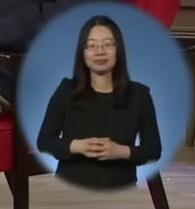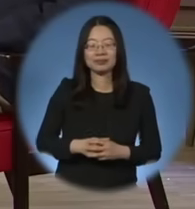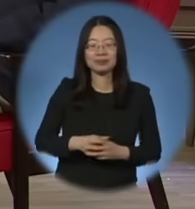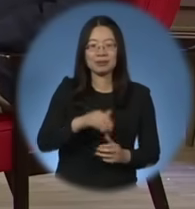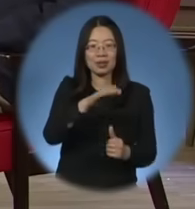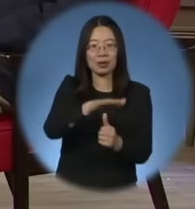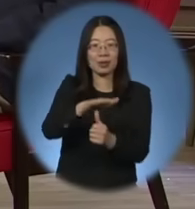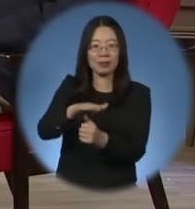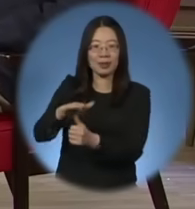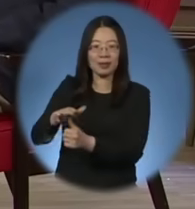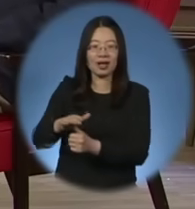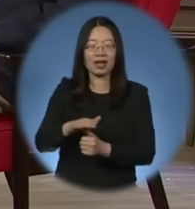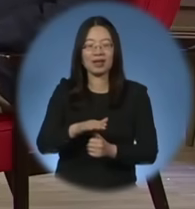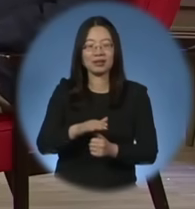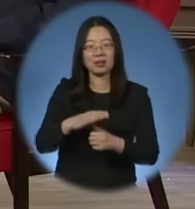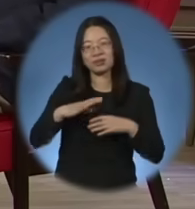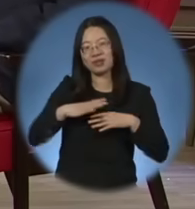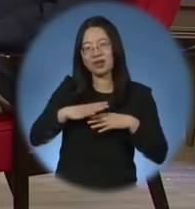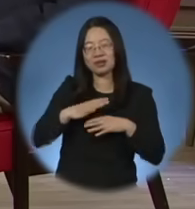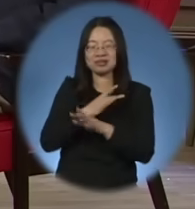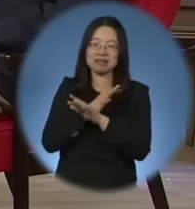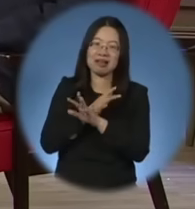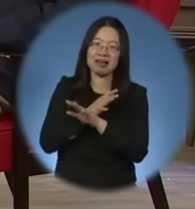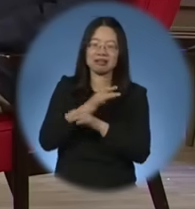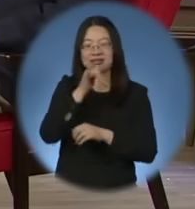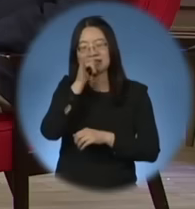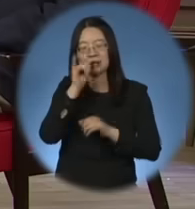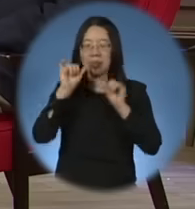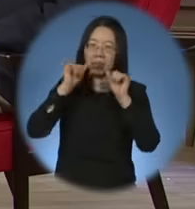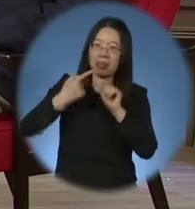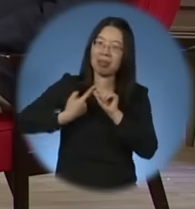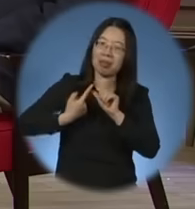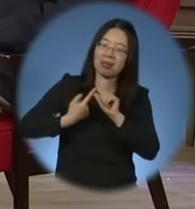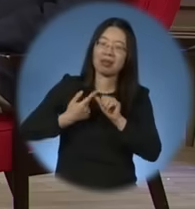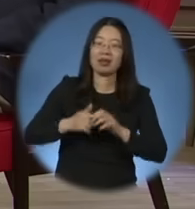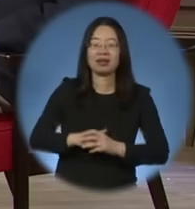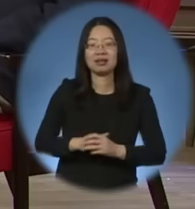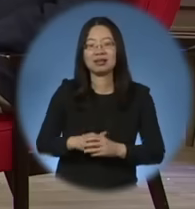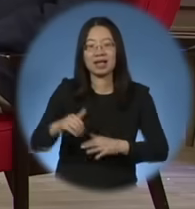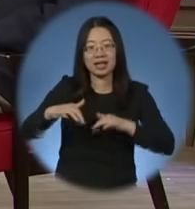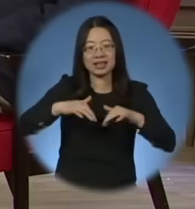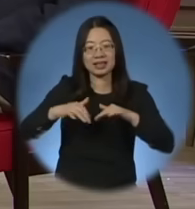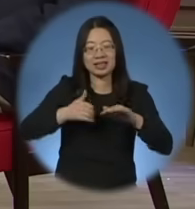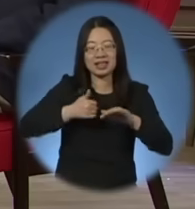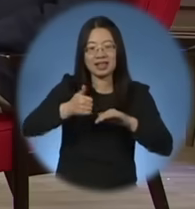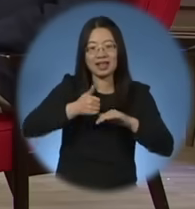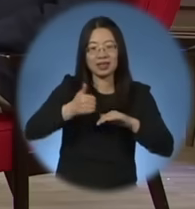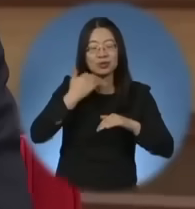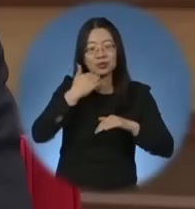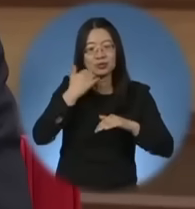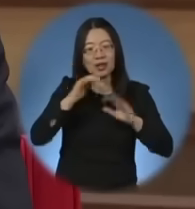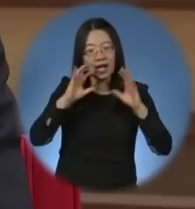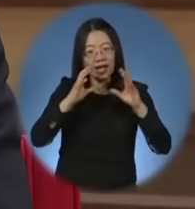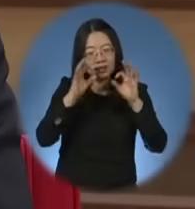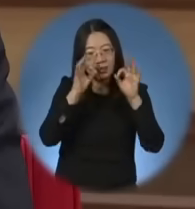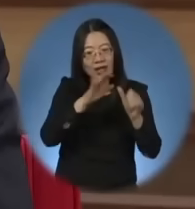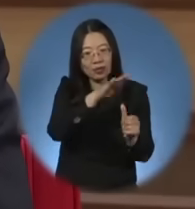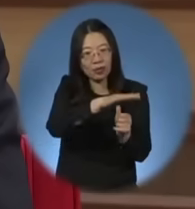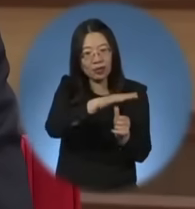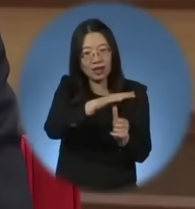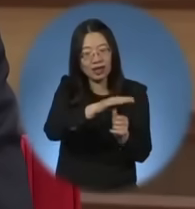애들은 무섭기도 하고도 장난 고리도 했지요 우리 저 길에 다니면서 어떤